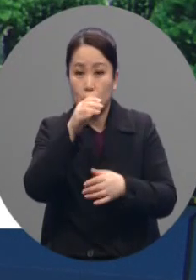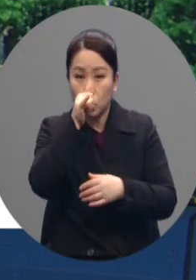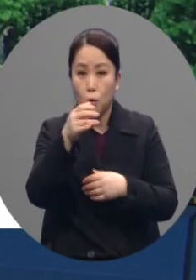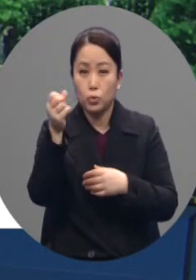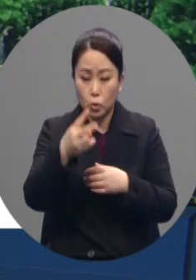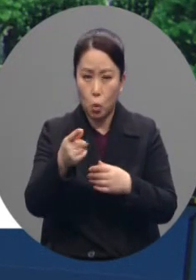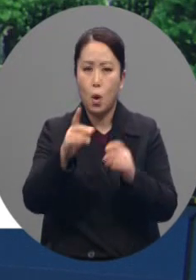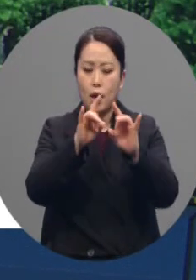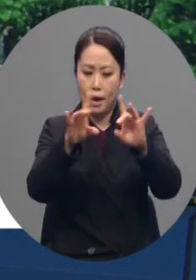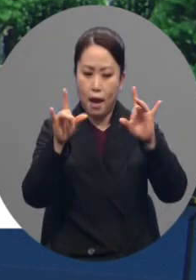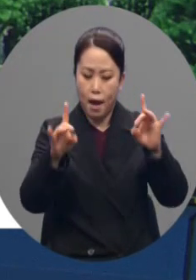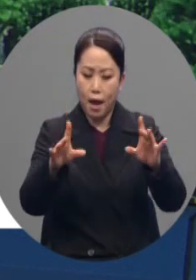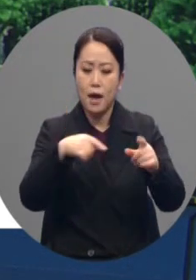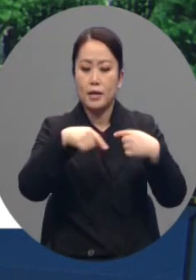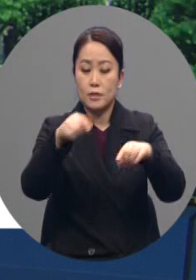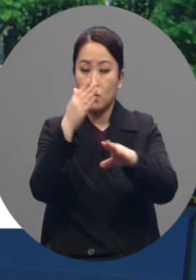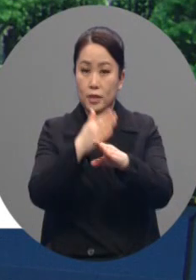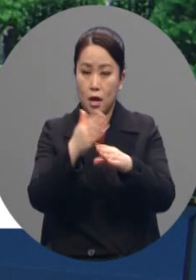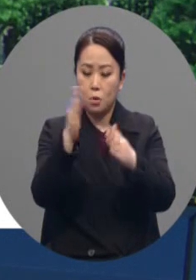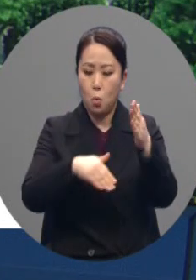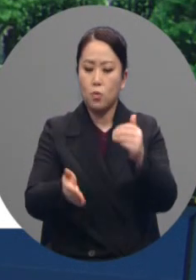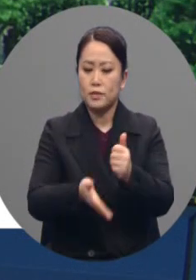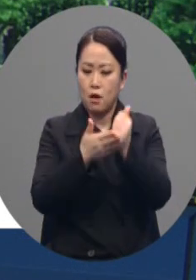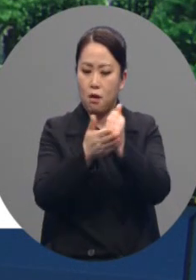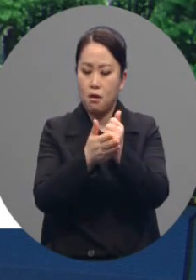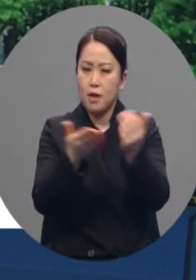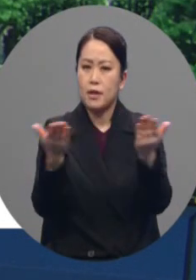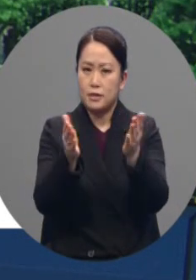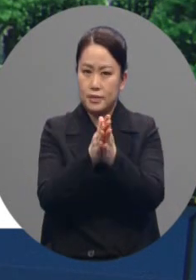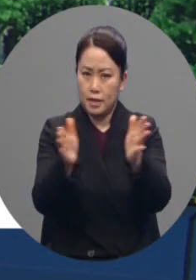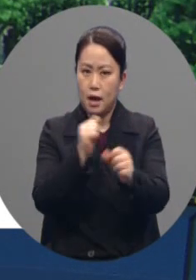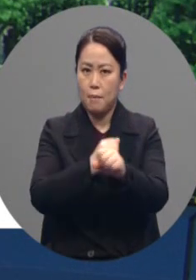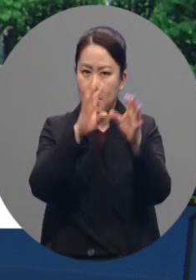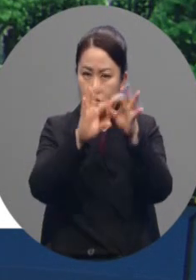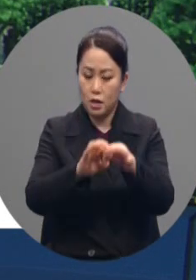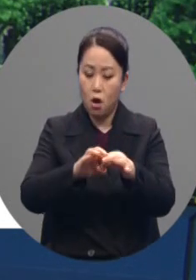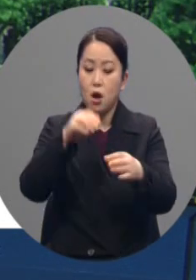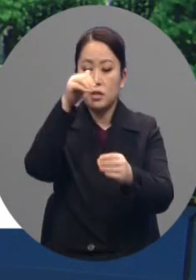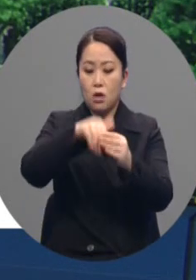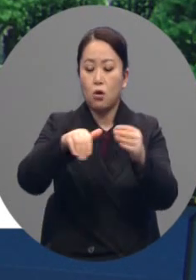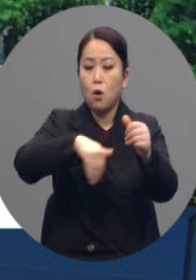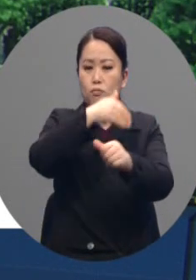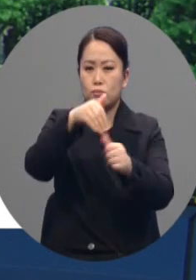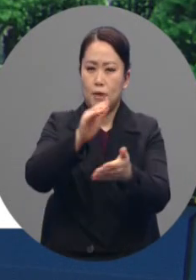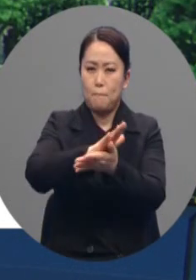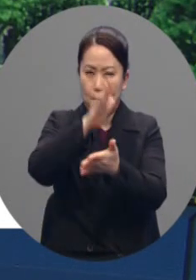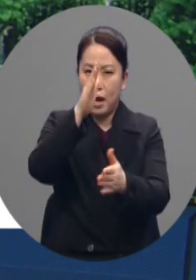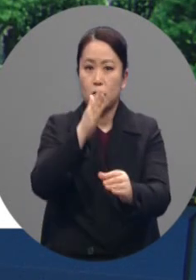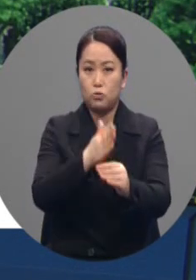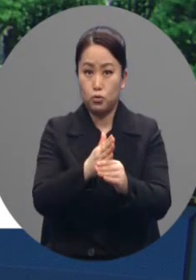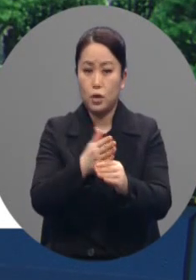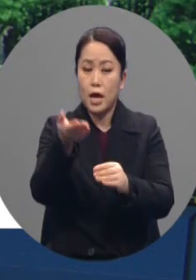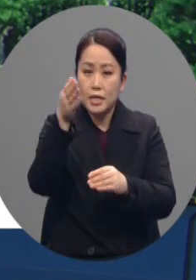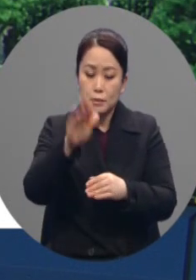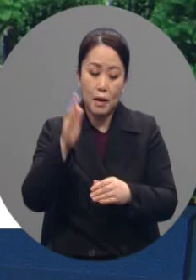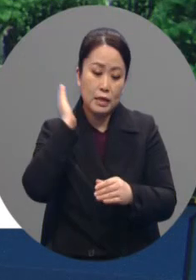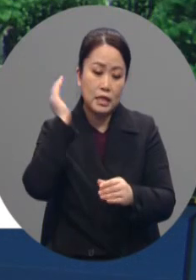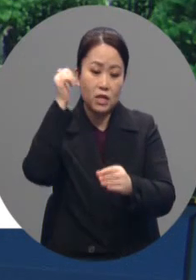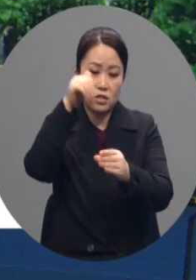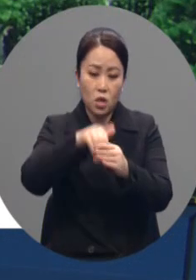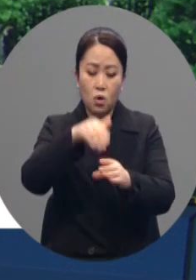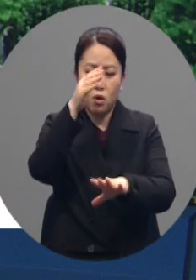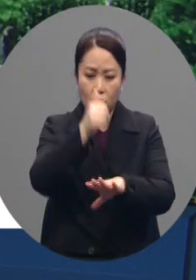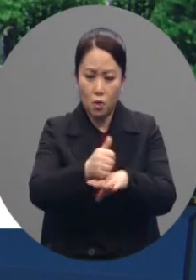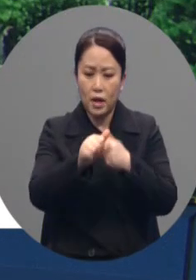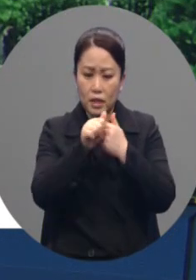작업에 착수하면서 선거의 분위기가 점차 가열되고 있습니다. 하지만 대선 결과에 따른 여야의 선거